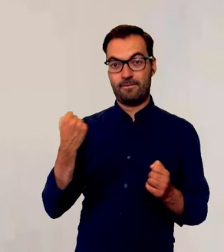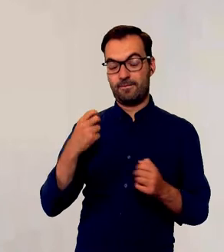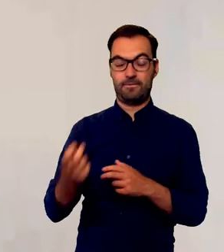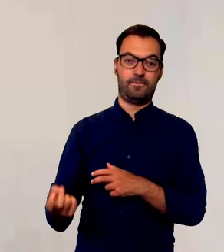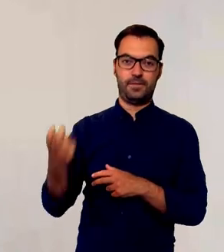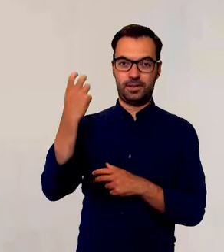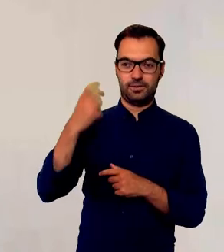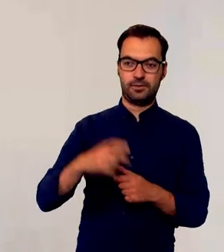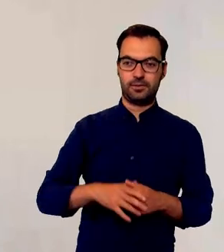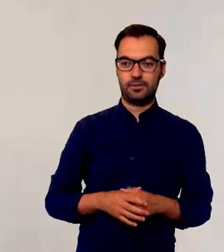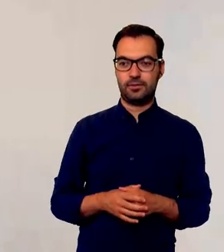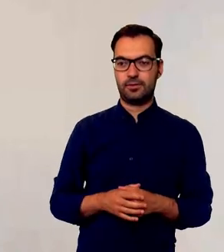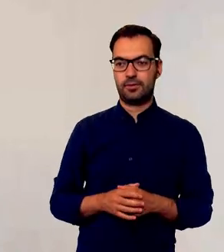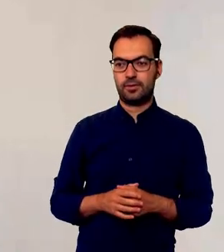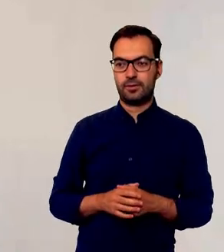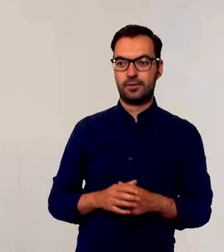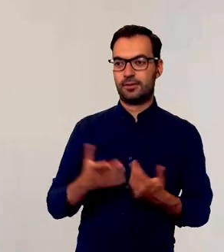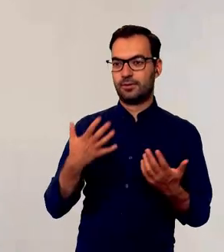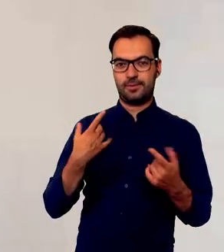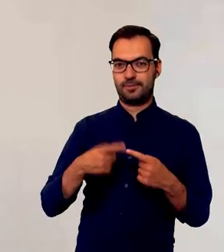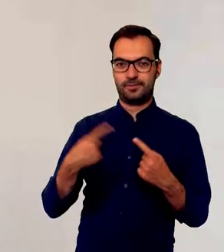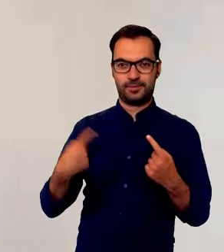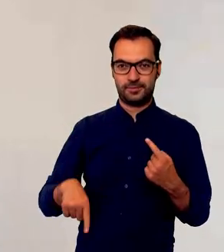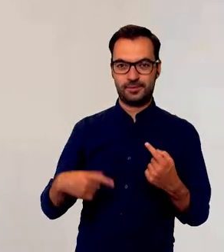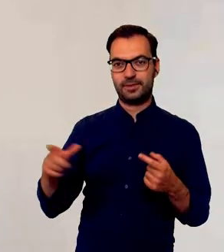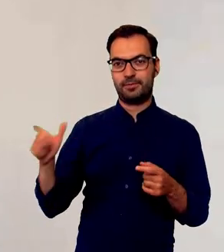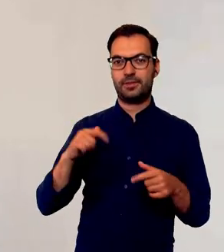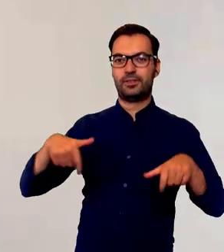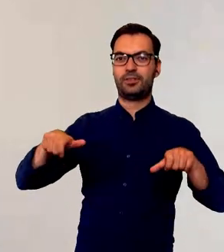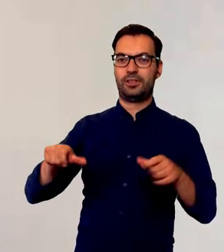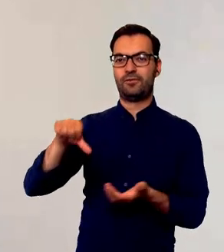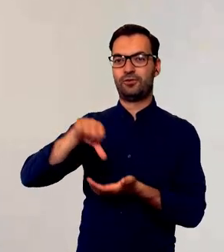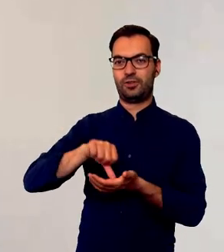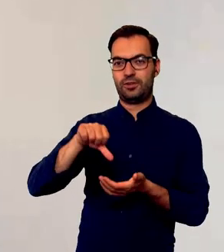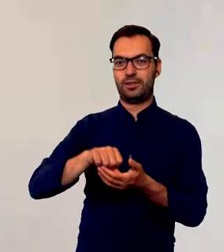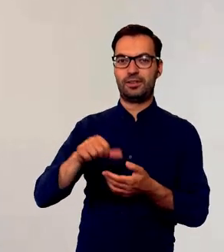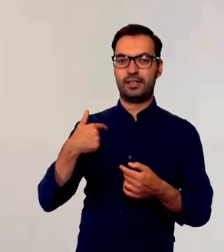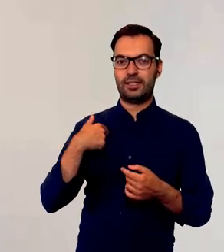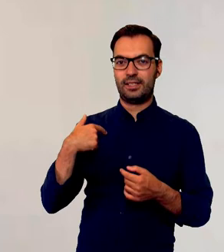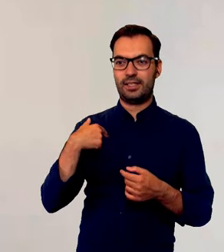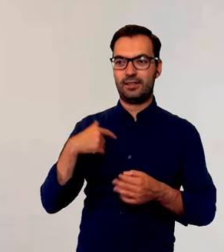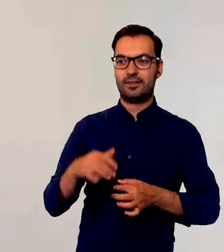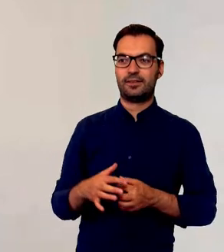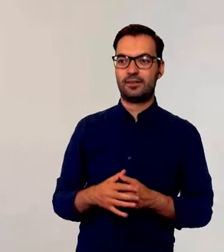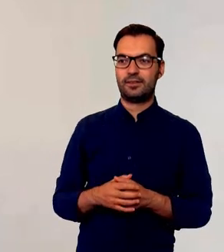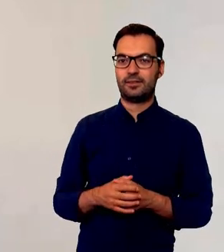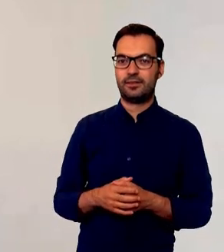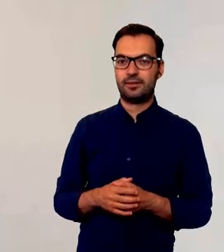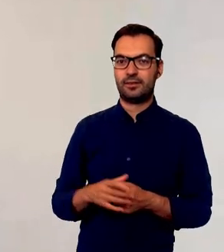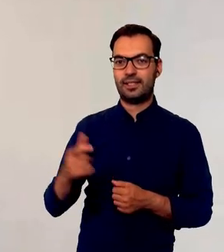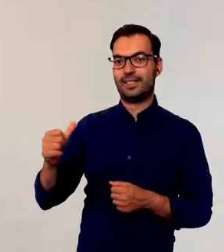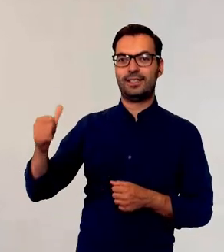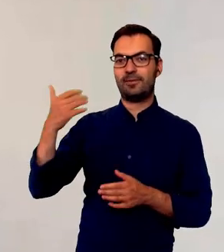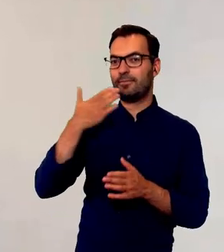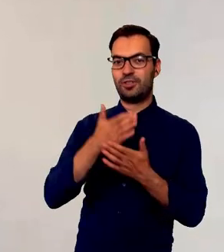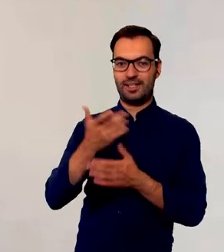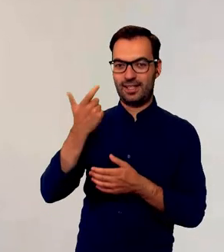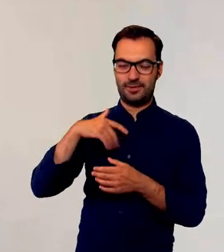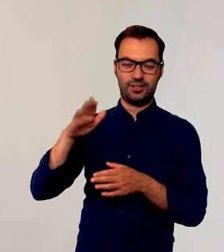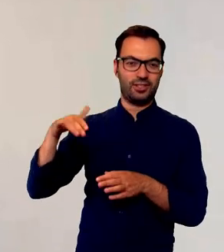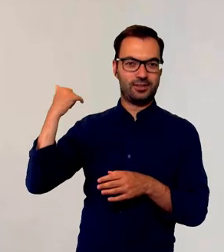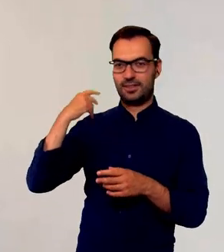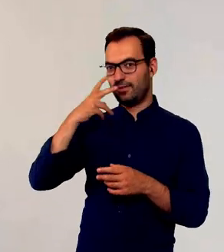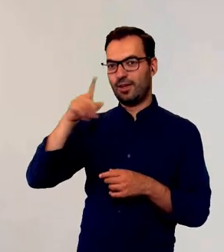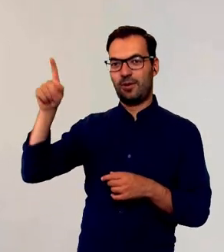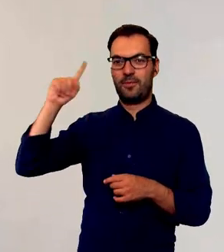bardzo wysoka, więc w ogóle to do niczego nie pasowało, siedzieliśmy w środku, ja zakrywałam dzieciakom z tyłu obraz, on